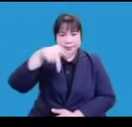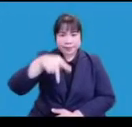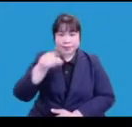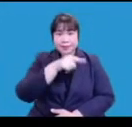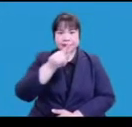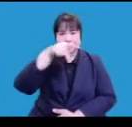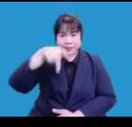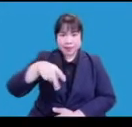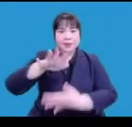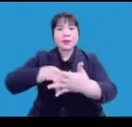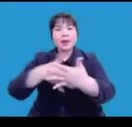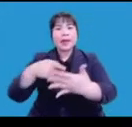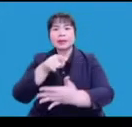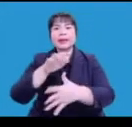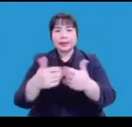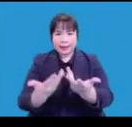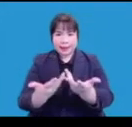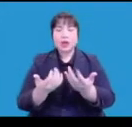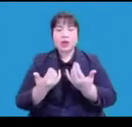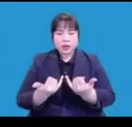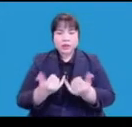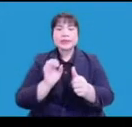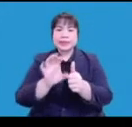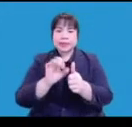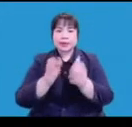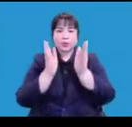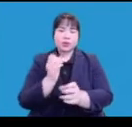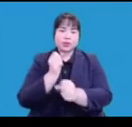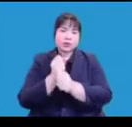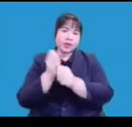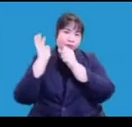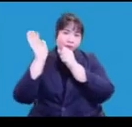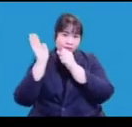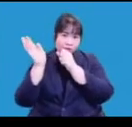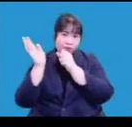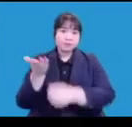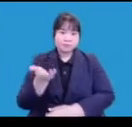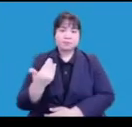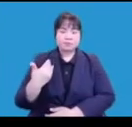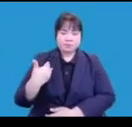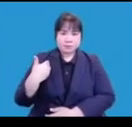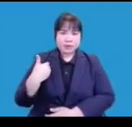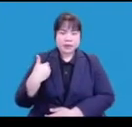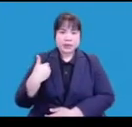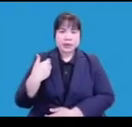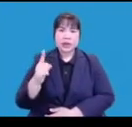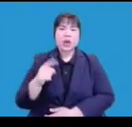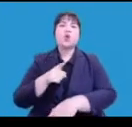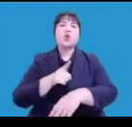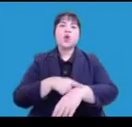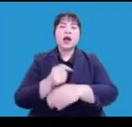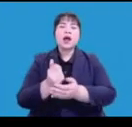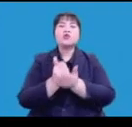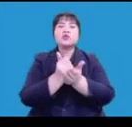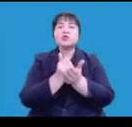ทีนี้ก็ถึงโอกาสแล้วครับที่จะขอแนะนำวิทยากรสำคัญสำคัญที่อุตส่าห์สละเวลานะครับมาช่ว